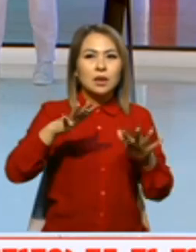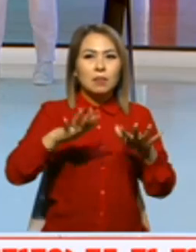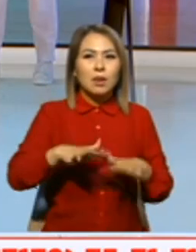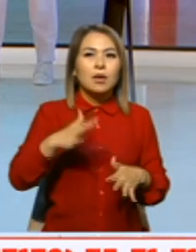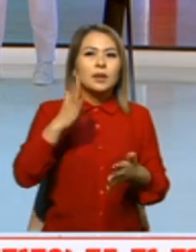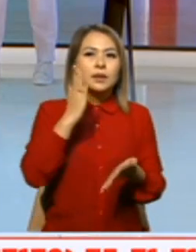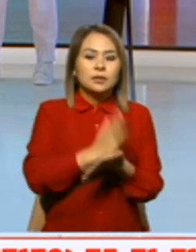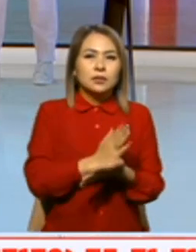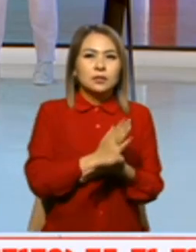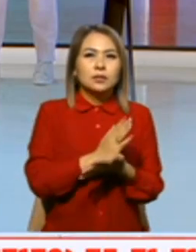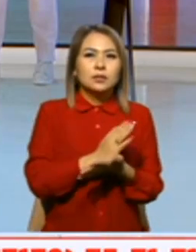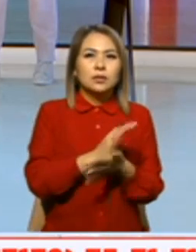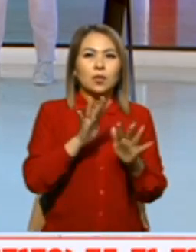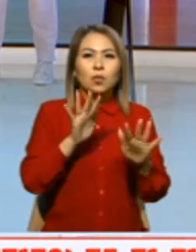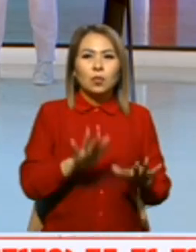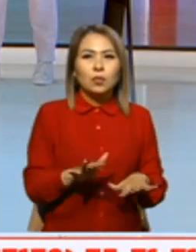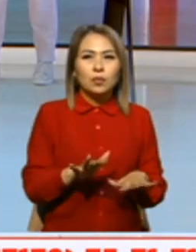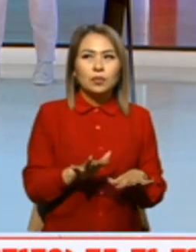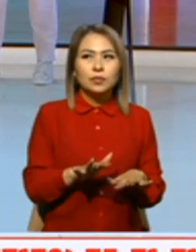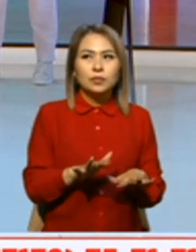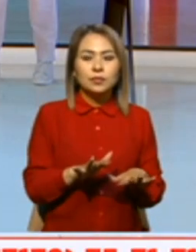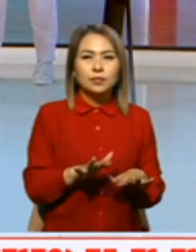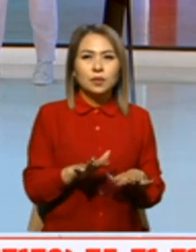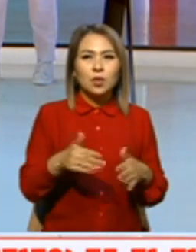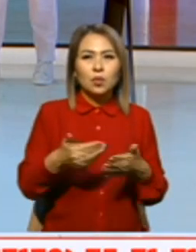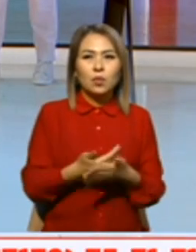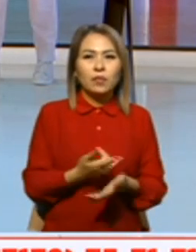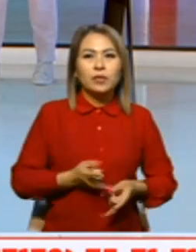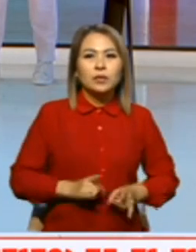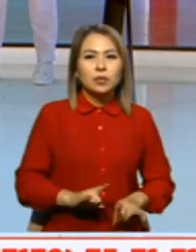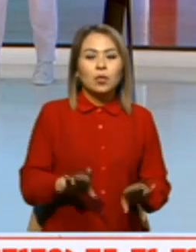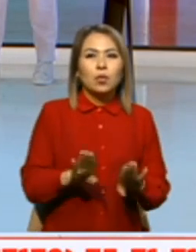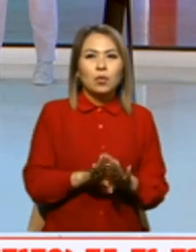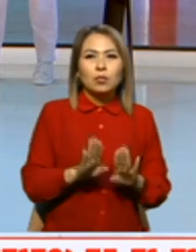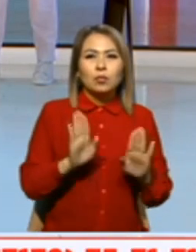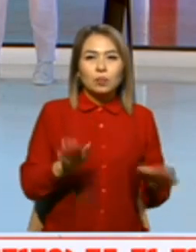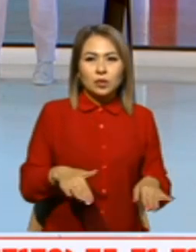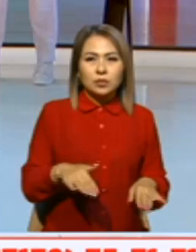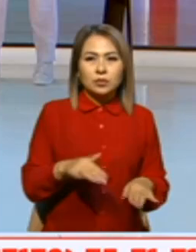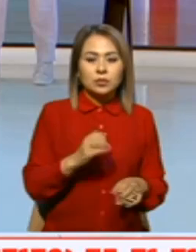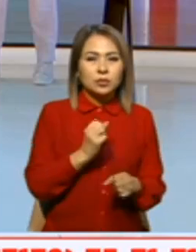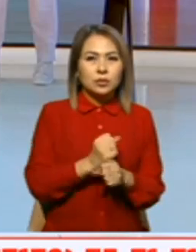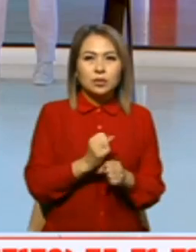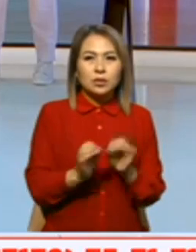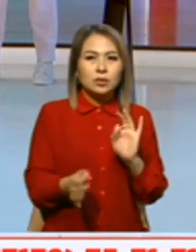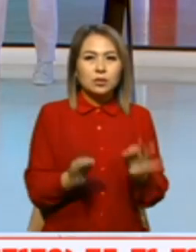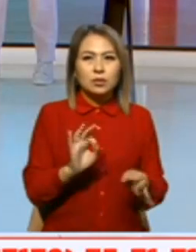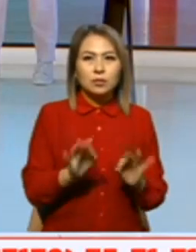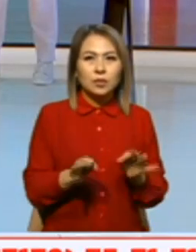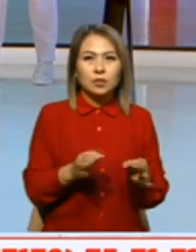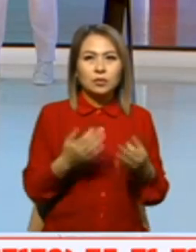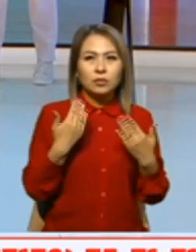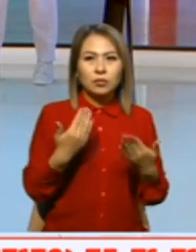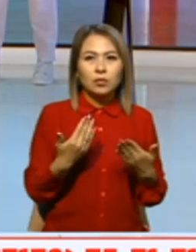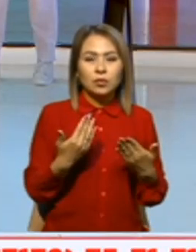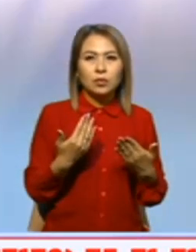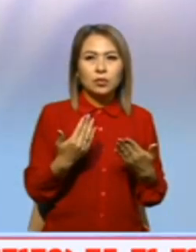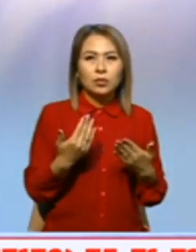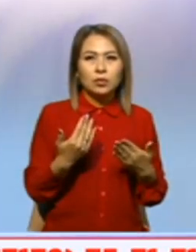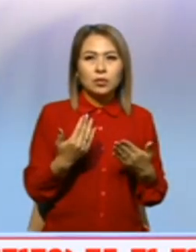орын бар дейді. Ол орын жаңа туған балада болу керек, ол орын бір жасқа дейінгі балада болу керек, ол пространство,